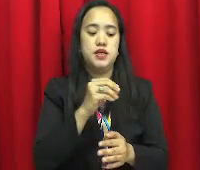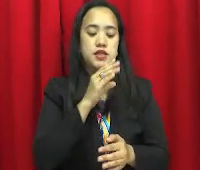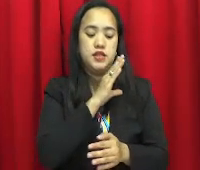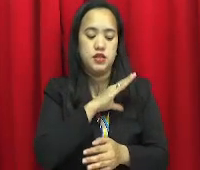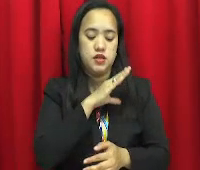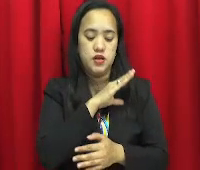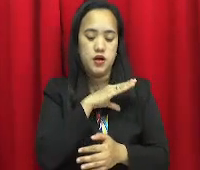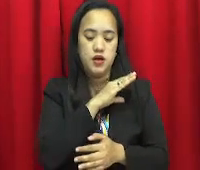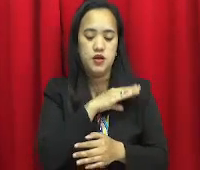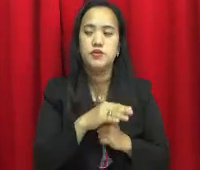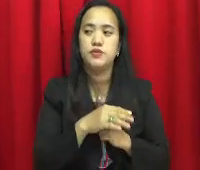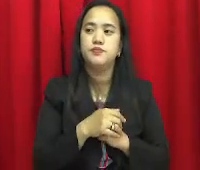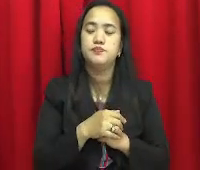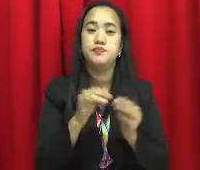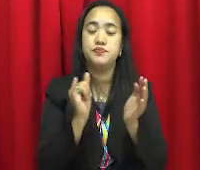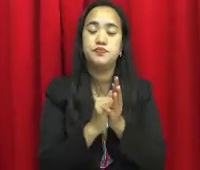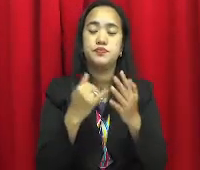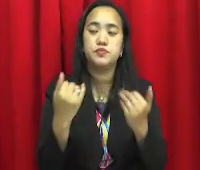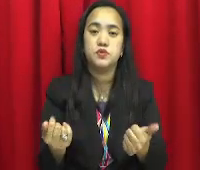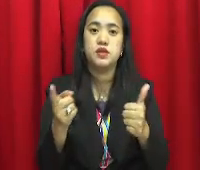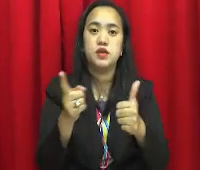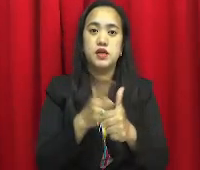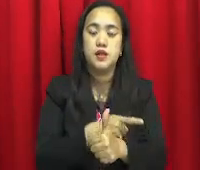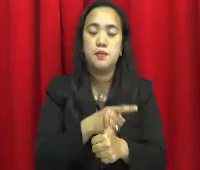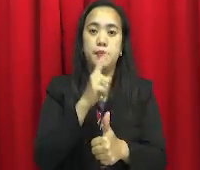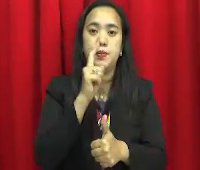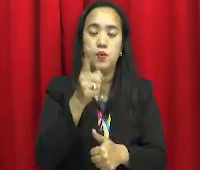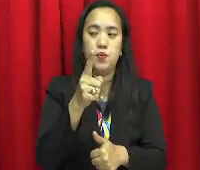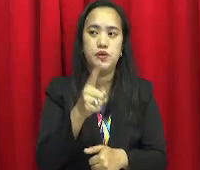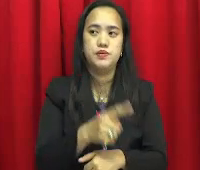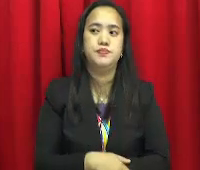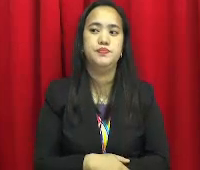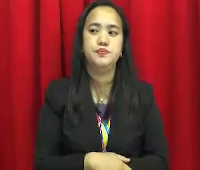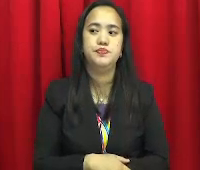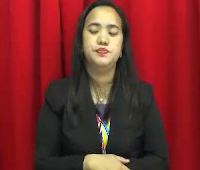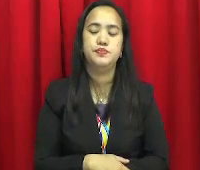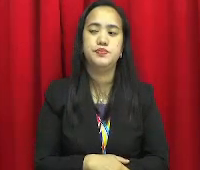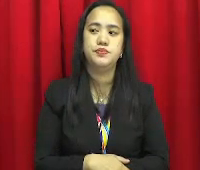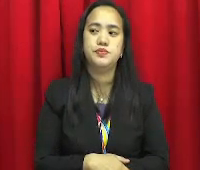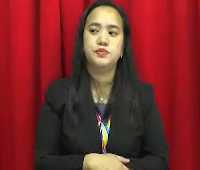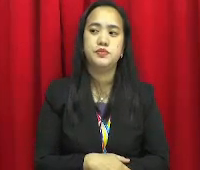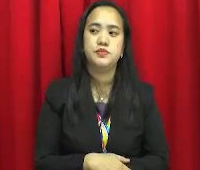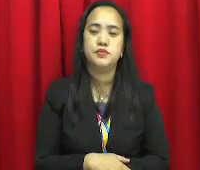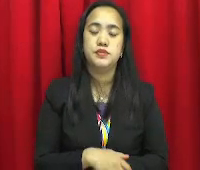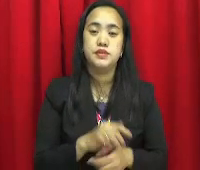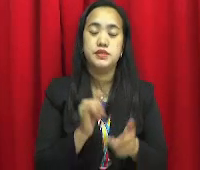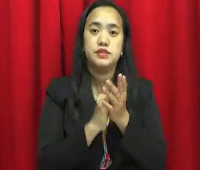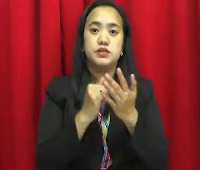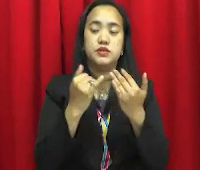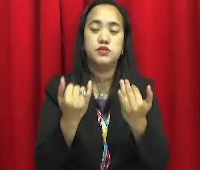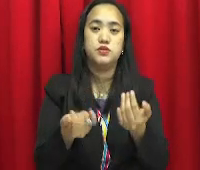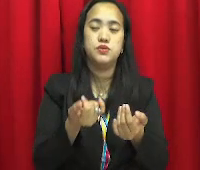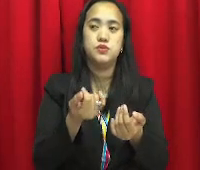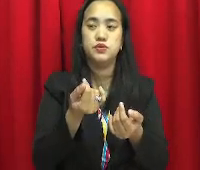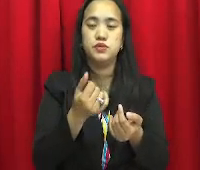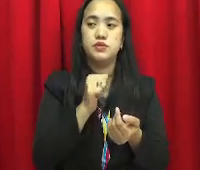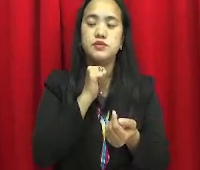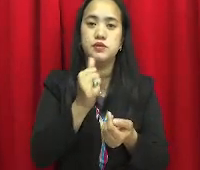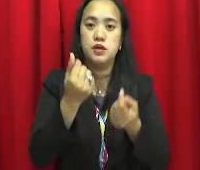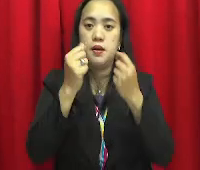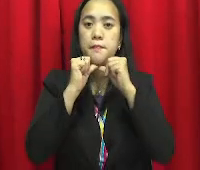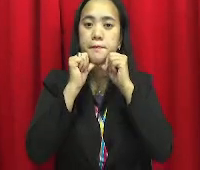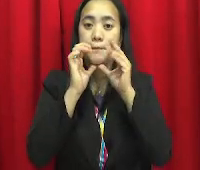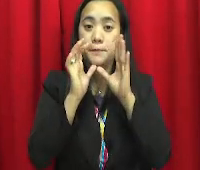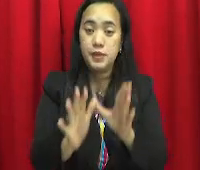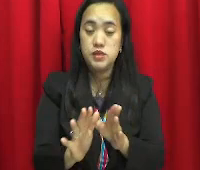Opo. Kapag nakita mong ganun yung anak mo, iba na yun. Ibang blessing talaga yun. Hindi man nga siya